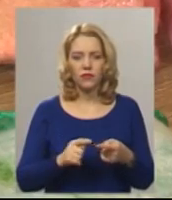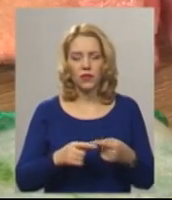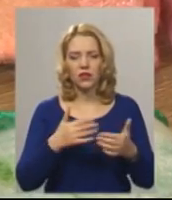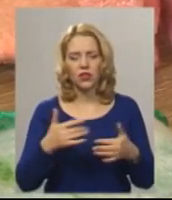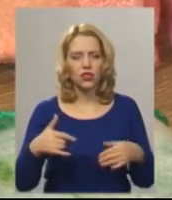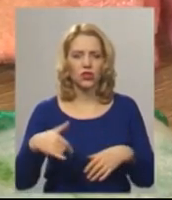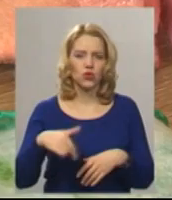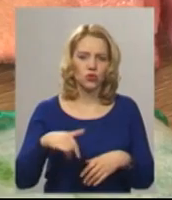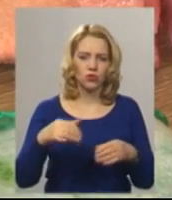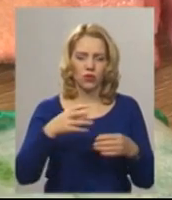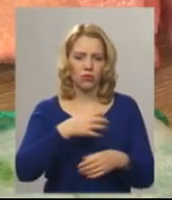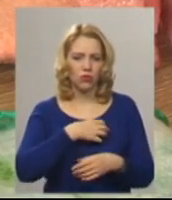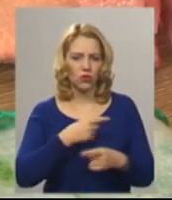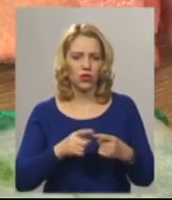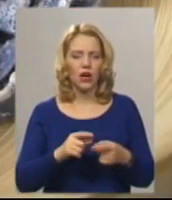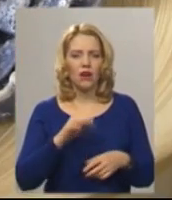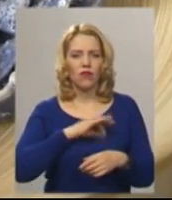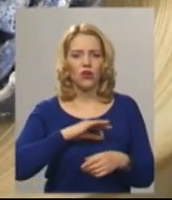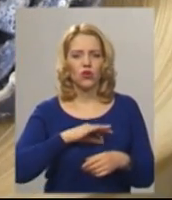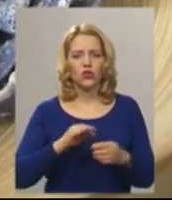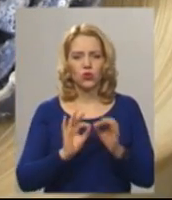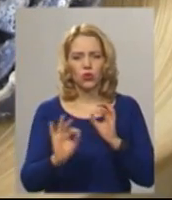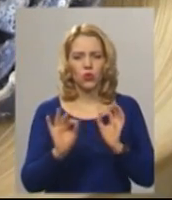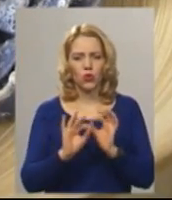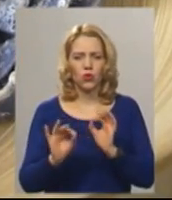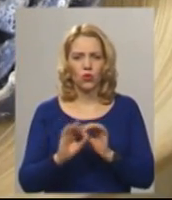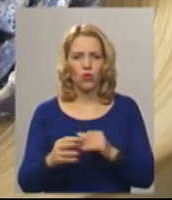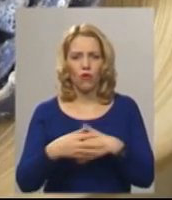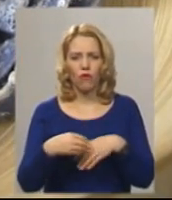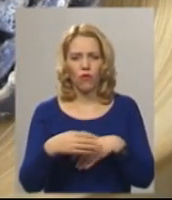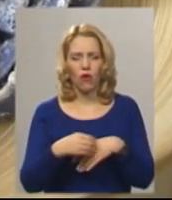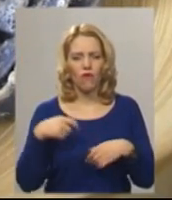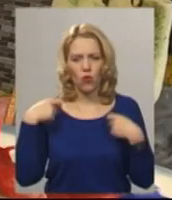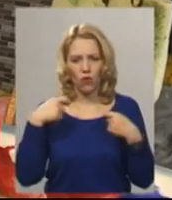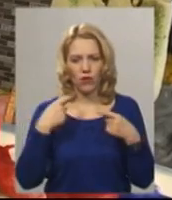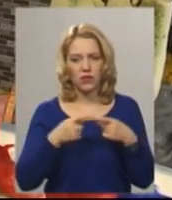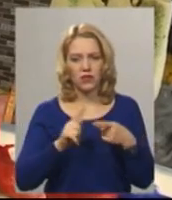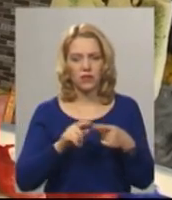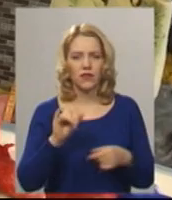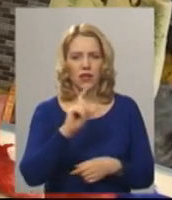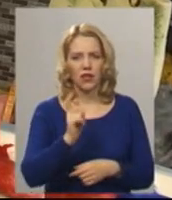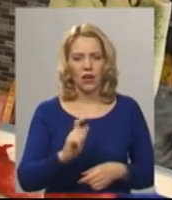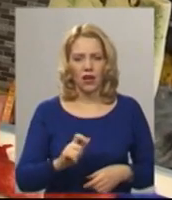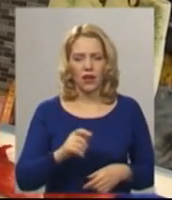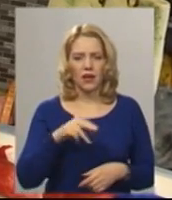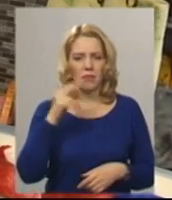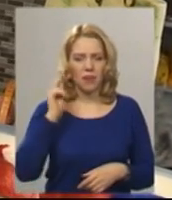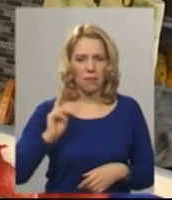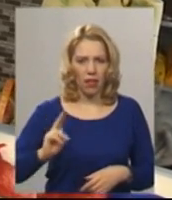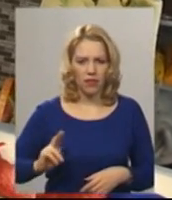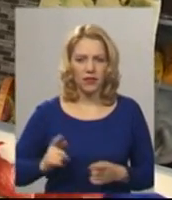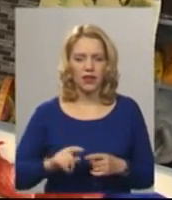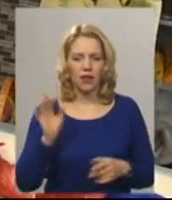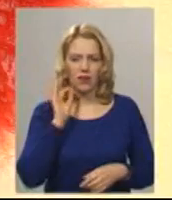брошок майстриня використовує тонку і м'яку вовну овець. Такі тонкорунні породи вирощують фермери Італії, Прибалтики і Німеччини. Працює художниця в